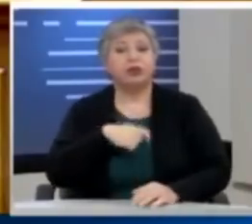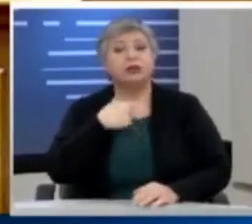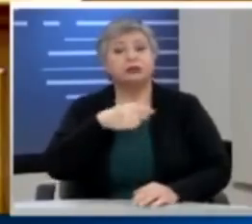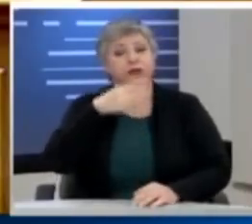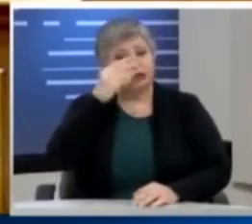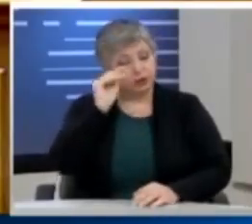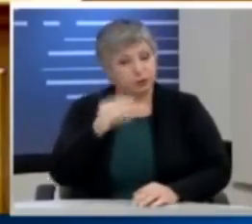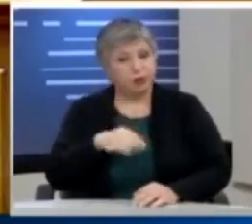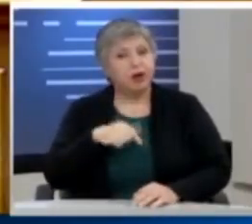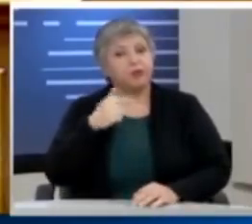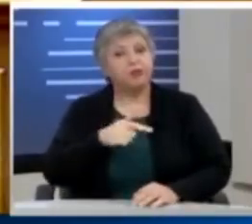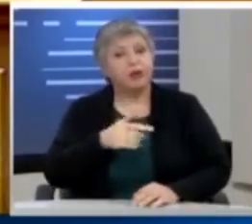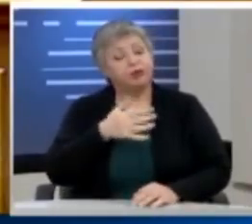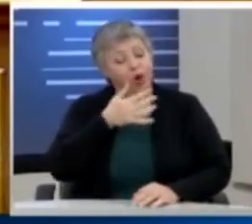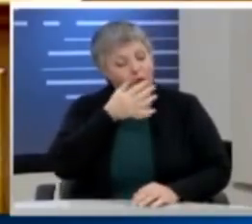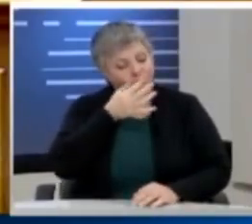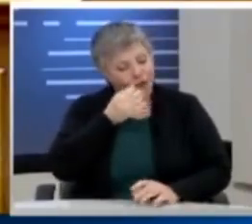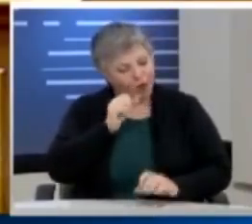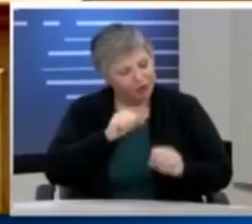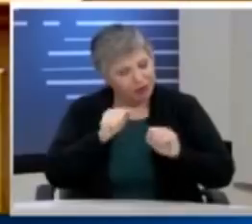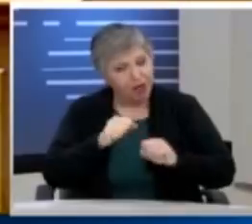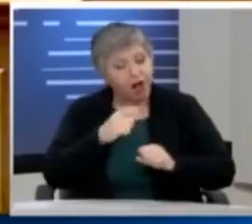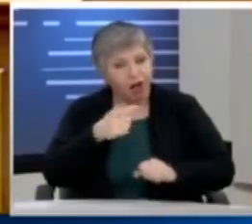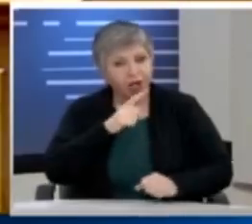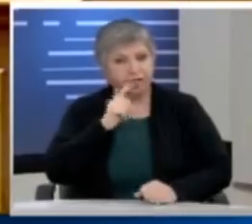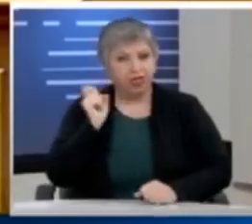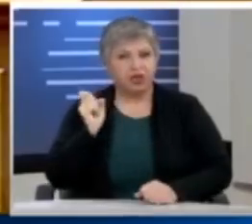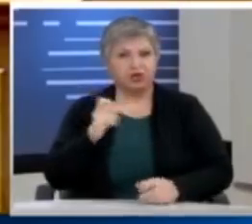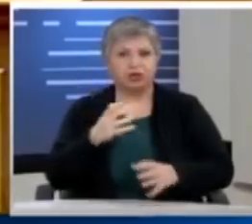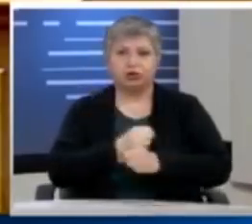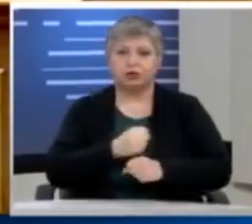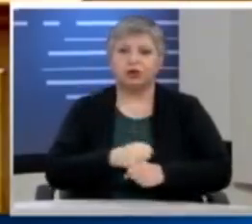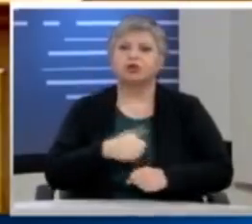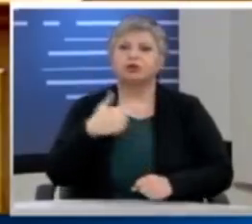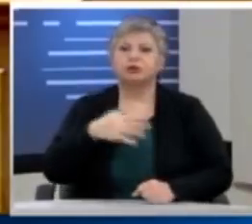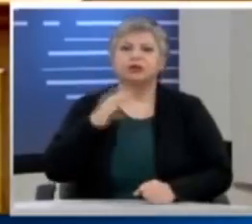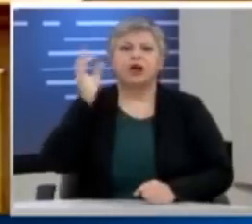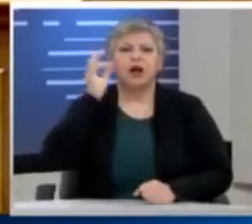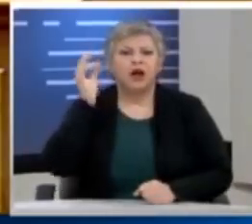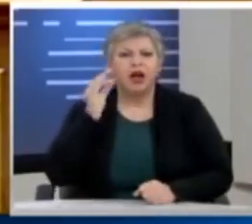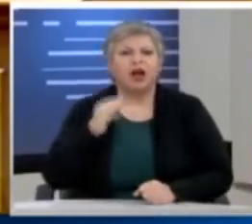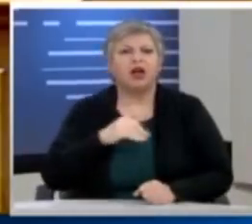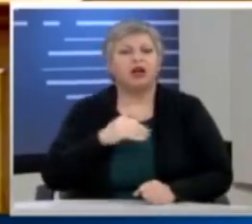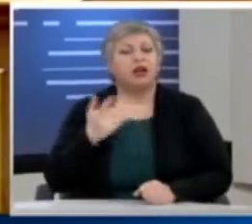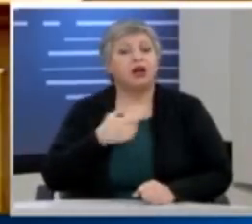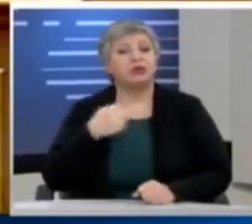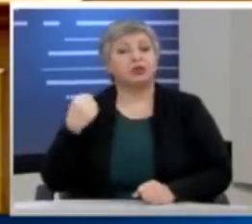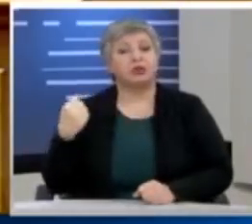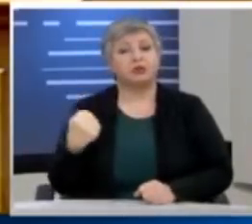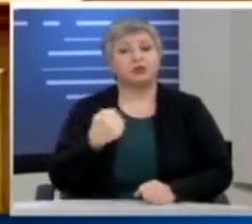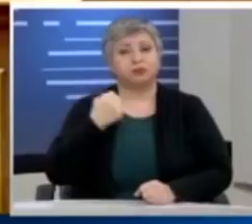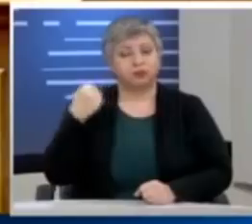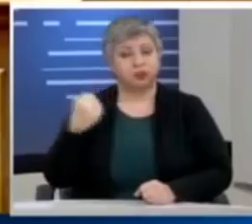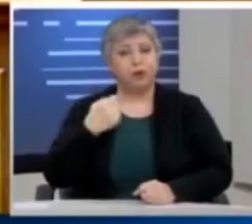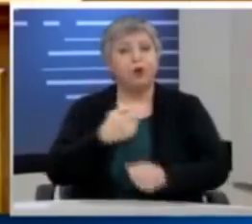βρώμικη μεν, αλλά δύσκολη αποστολή. Και από κοντά φυσικά ο Μακρόν, ο Γιούνκερ, ο Κούρτς, αυτός ο ακροδεξιός καγκελάριος